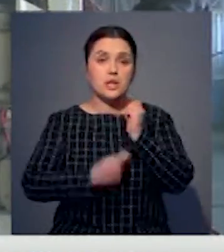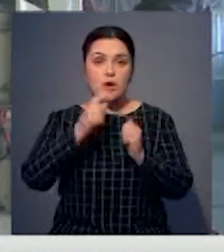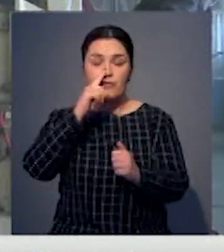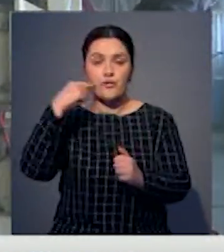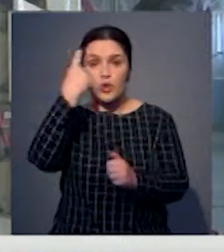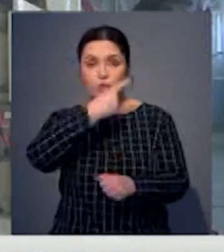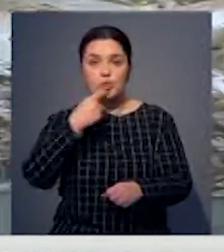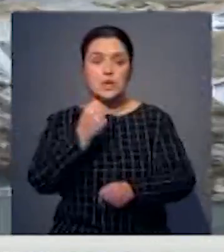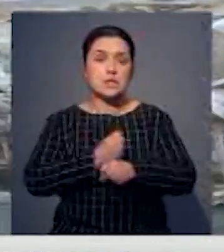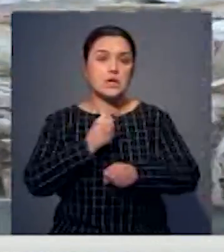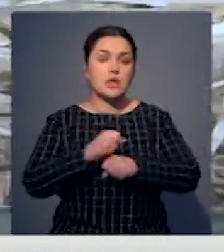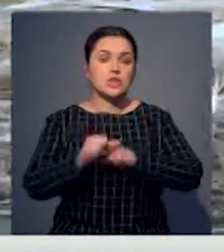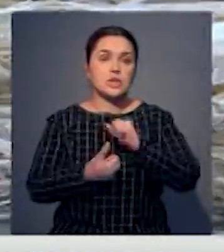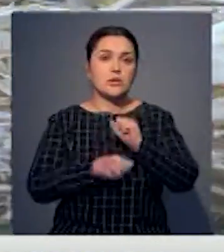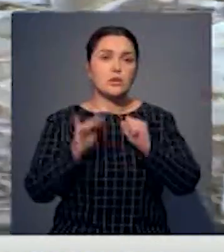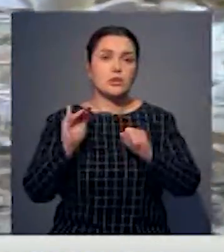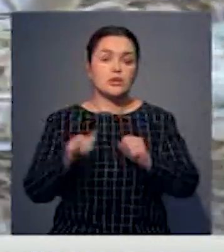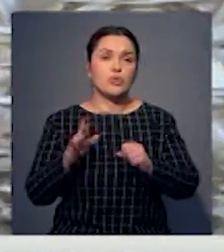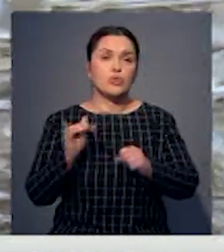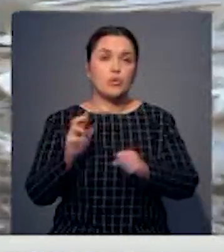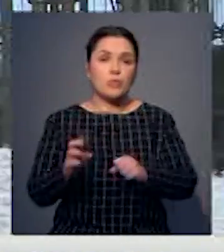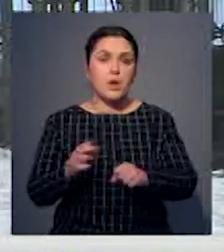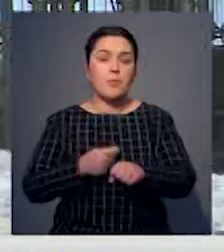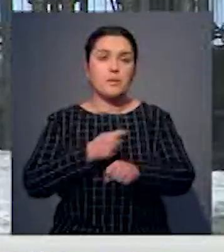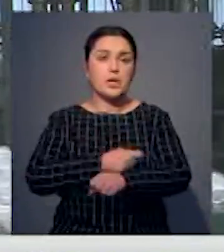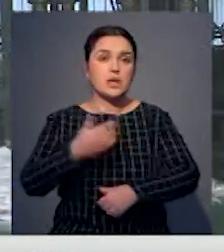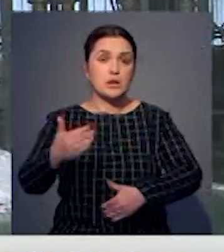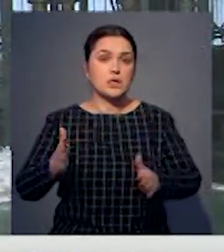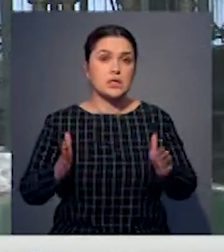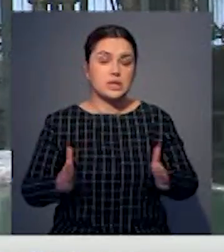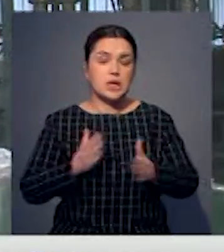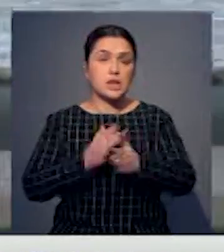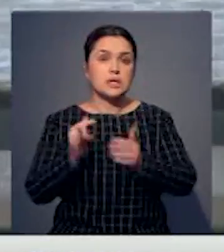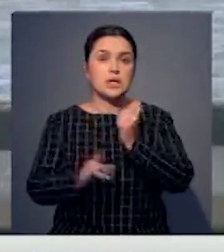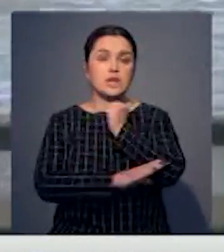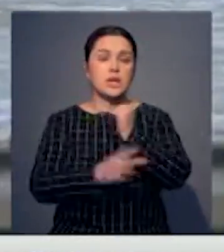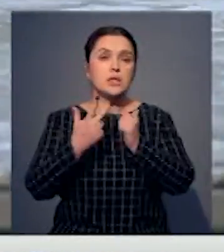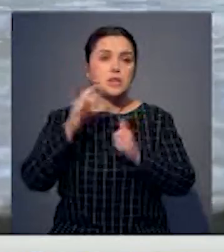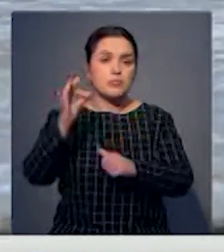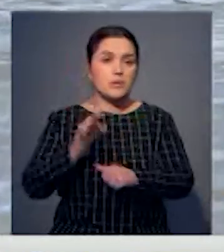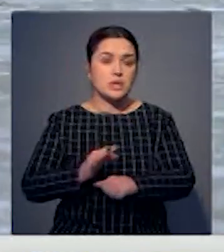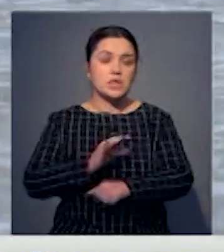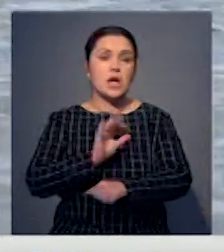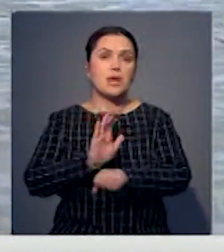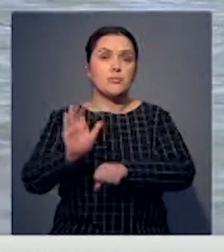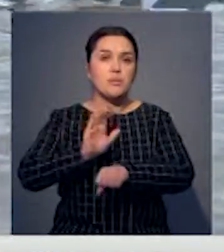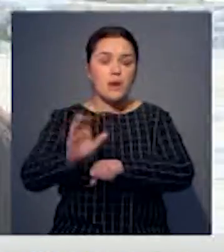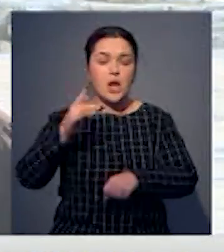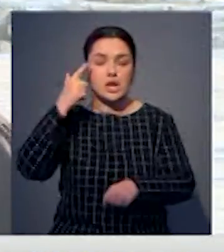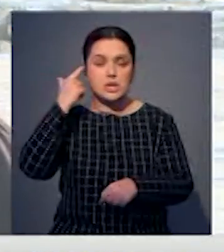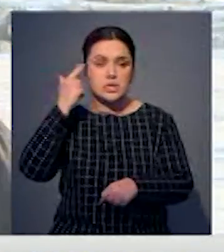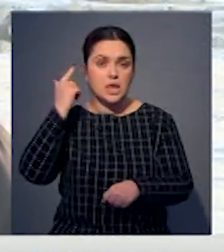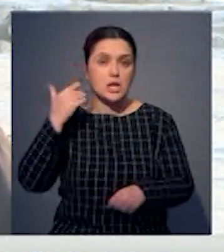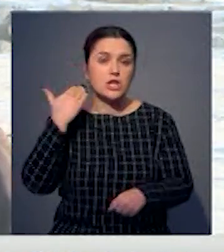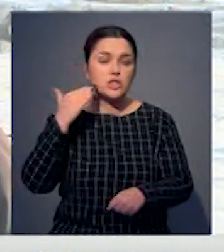изготавливают 16 тысяч кубометров древесно-стружечных плит. 30% отправляют в Кыргызстан, Таджикистан и Узбекистан.